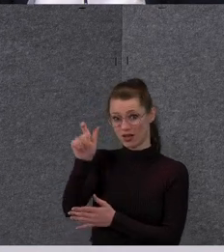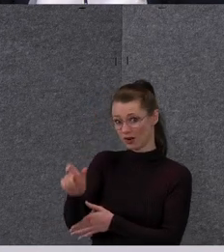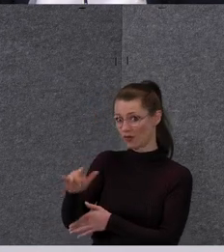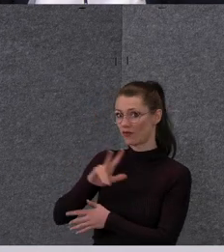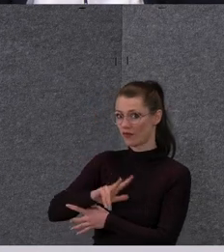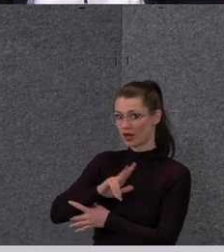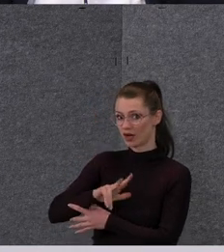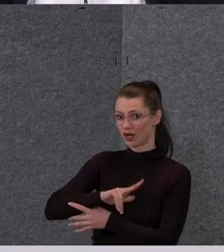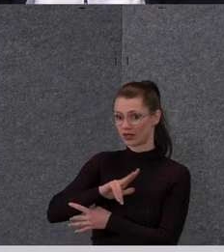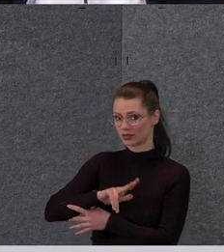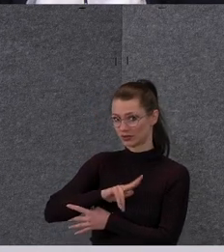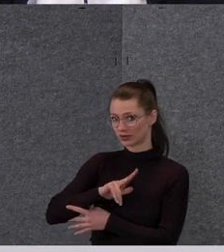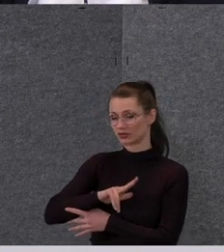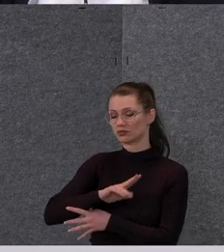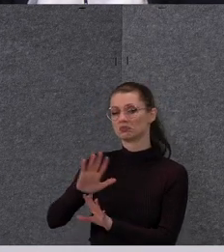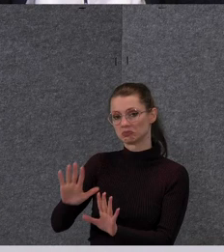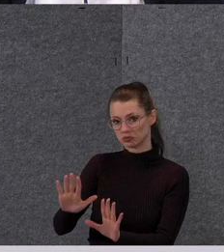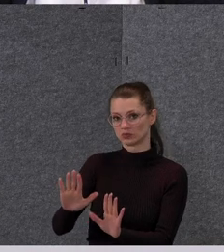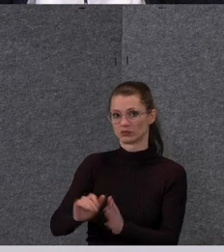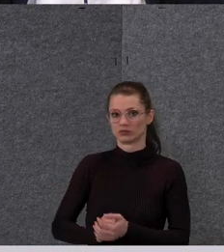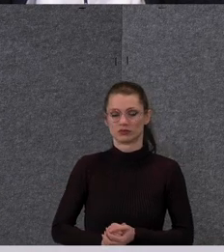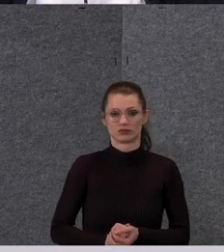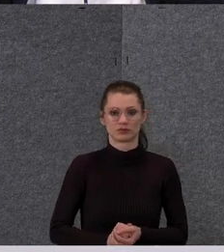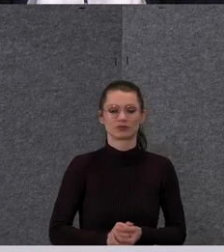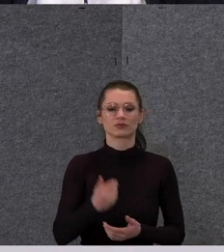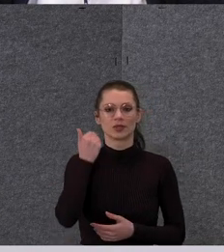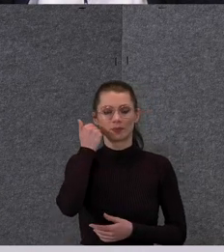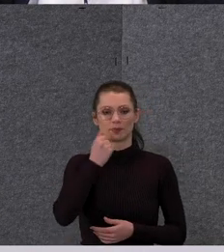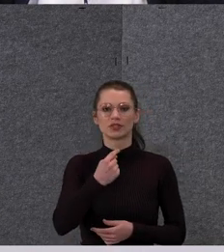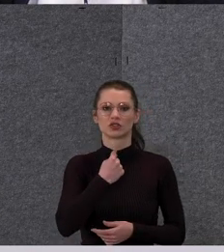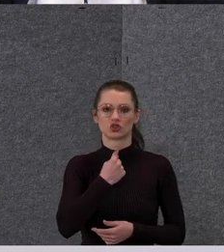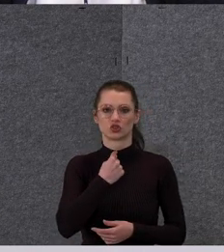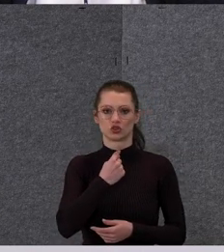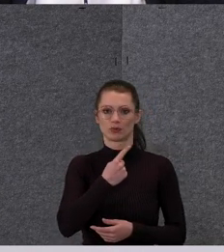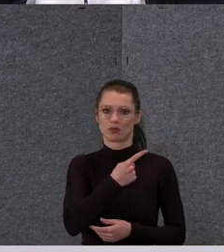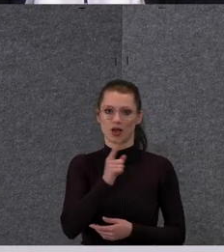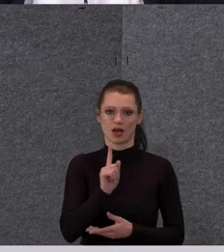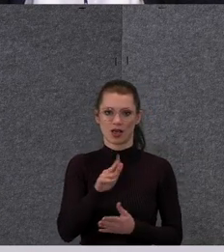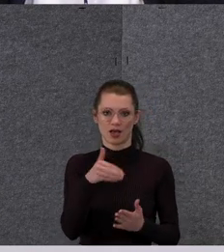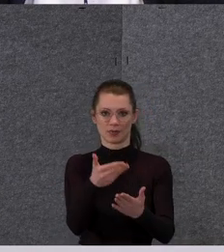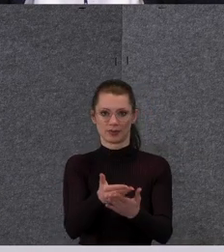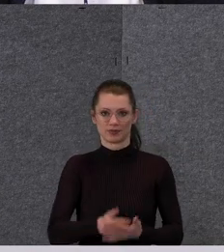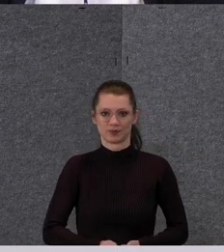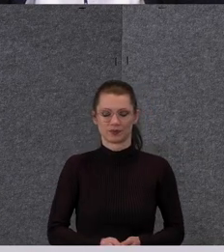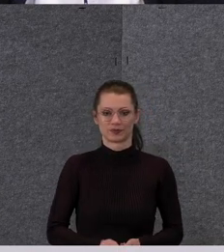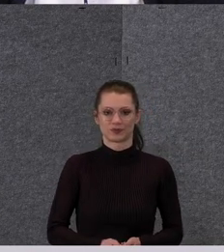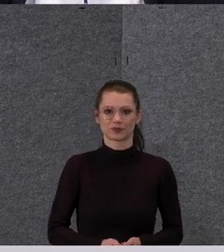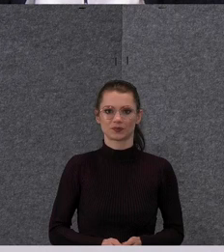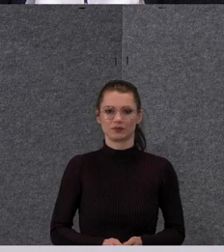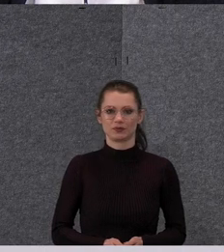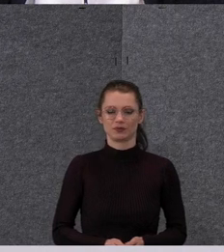warten und das machen wir sehr gerne. Bitte gebt eure Stimmen ab, damit es hier